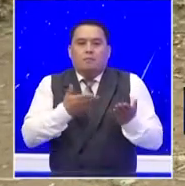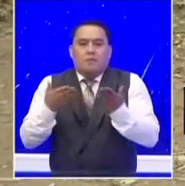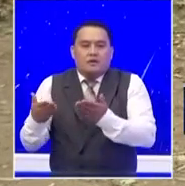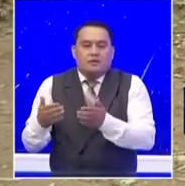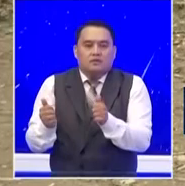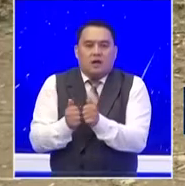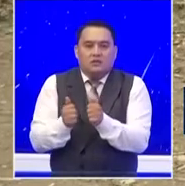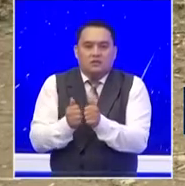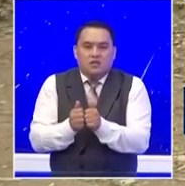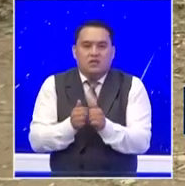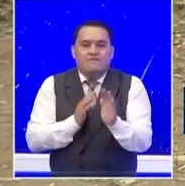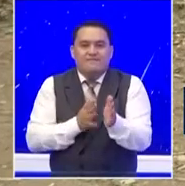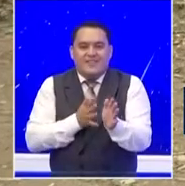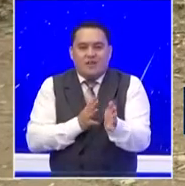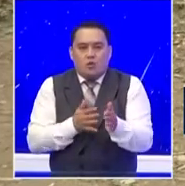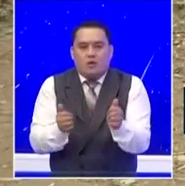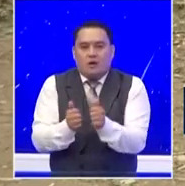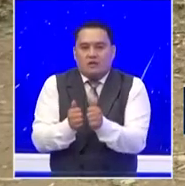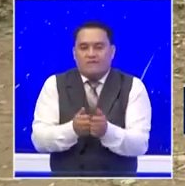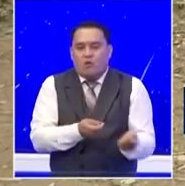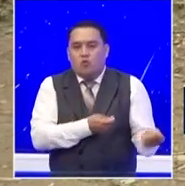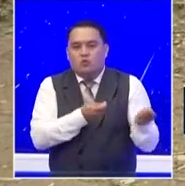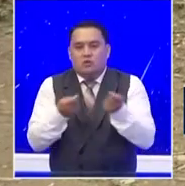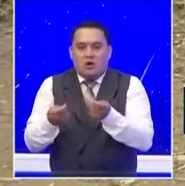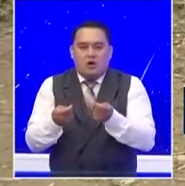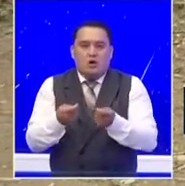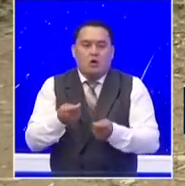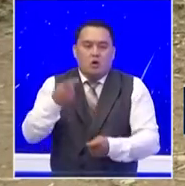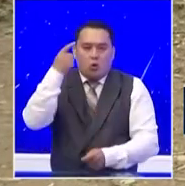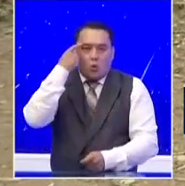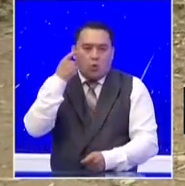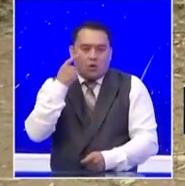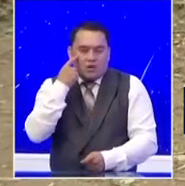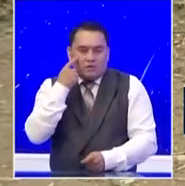базы из близлежащих районов. Это у нас Крупск, Кировск,